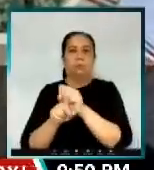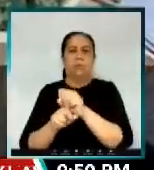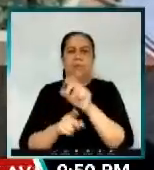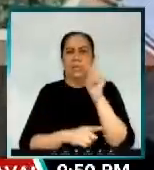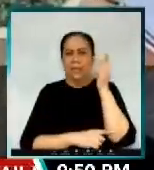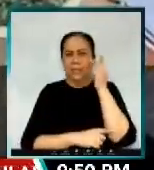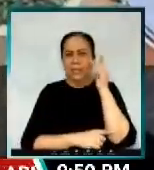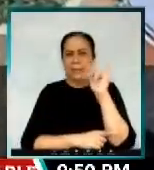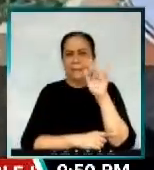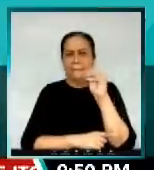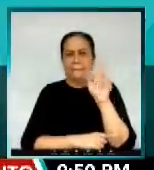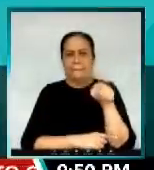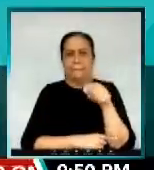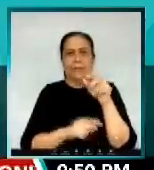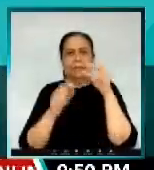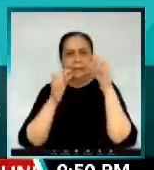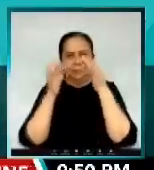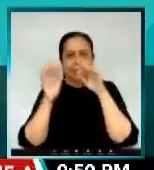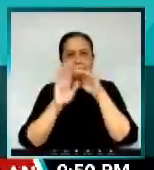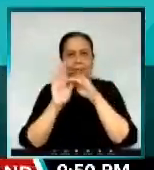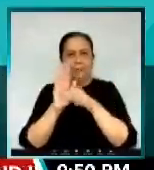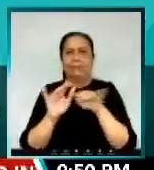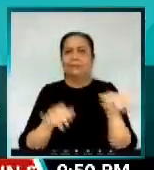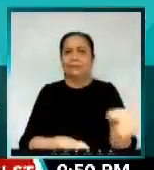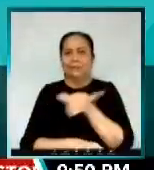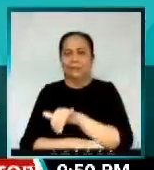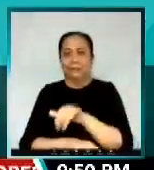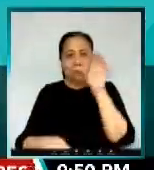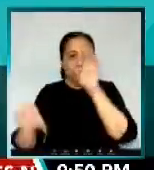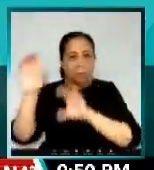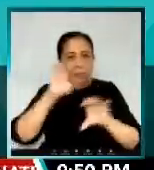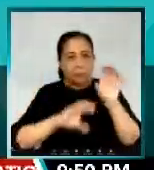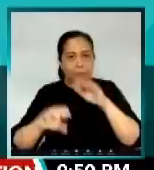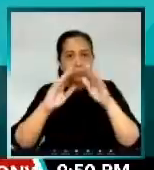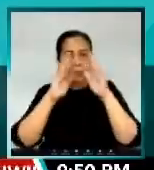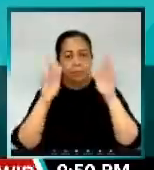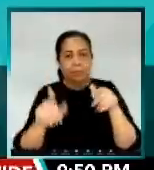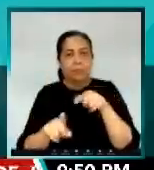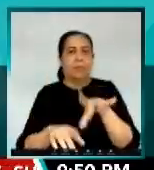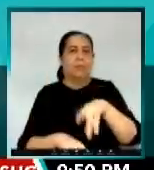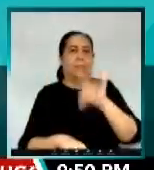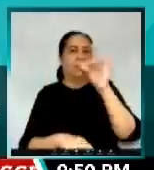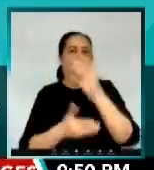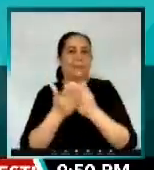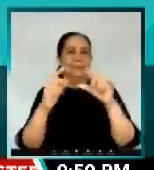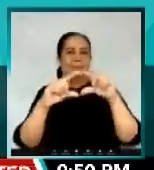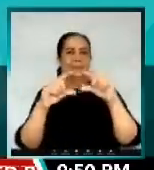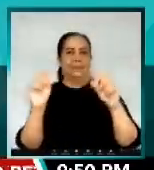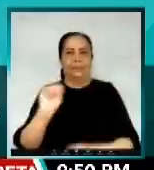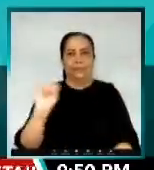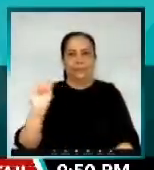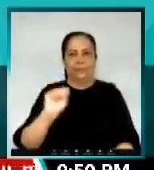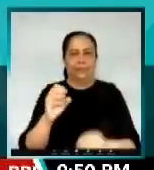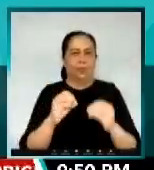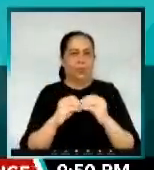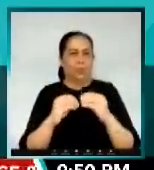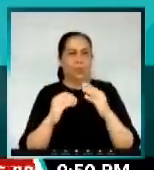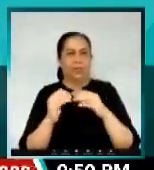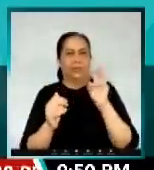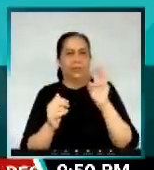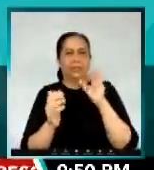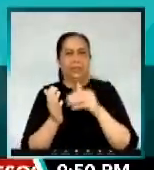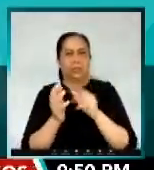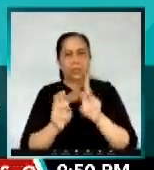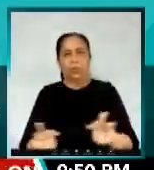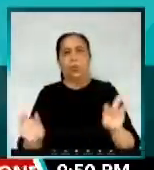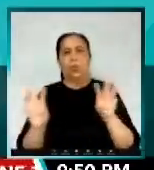nasa drugs watchlist din. Sa paghahalughog naman sa bahay ni Miranda, nakuha ang ilang sachet ng shabu na mahigit 60,000 pesos ang halaga